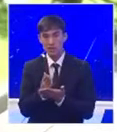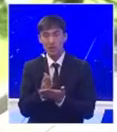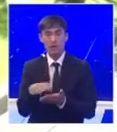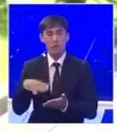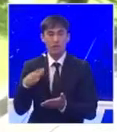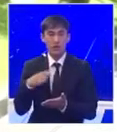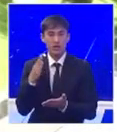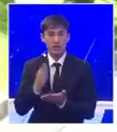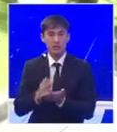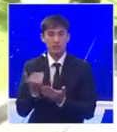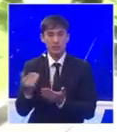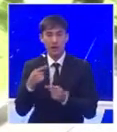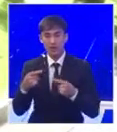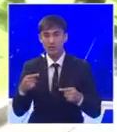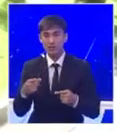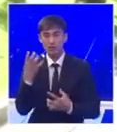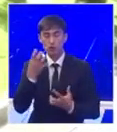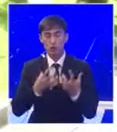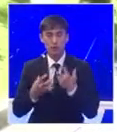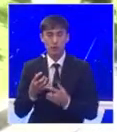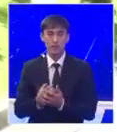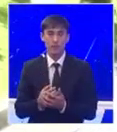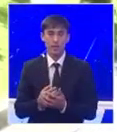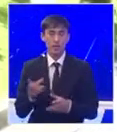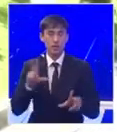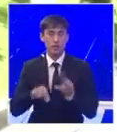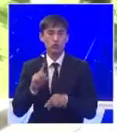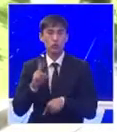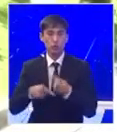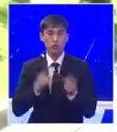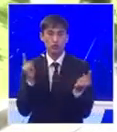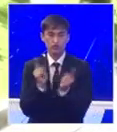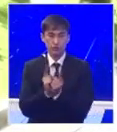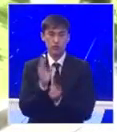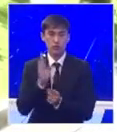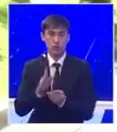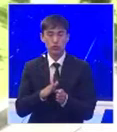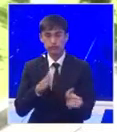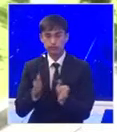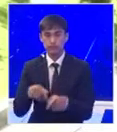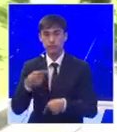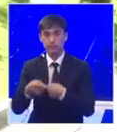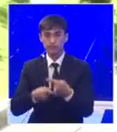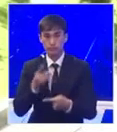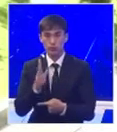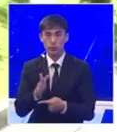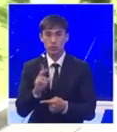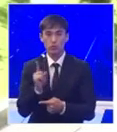Бывает, там несуразица очень серьезная. Ну, я надеюсь, что после сегодняшней встречи что-то сдвинется, потому